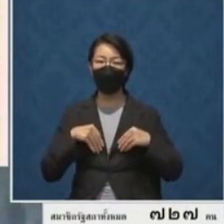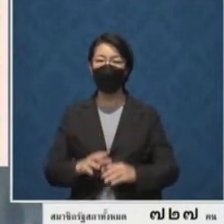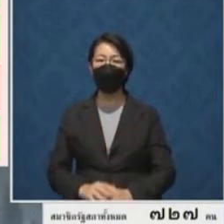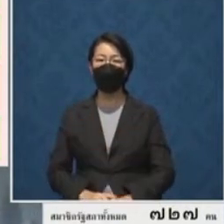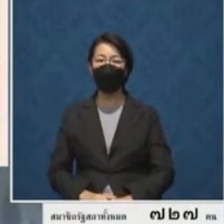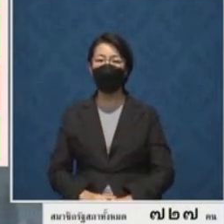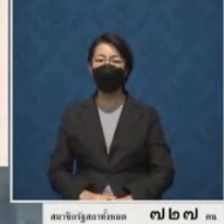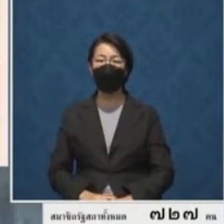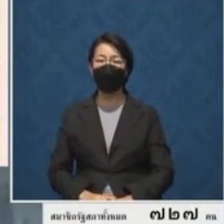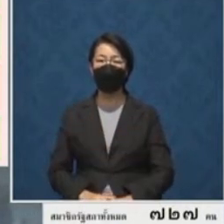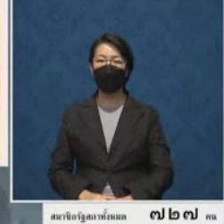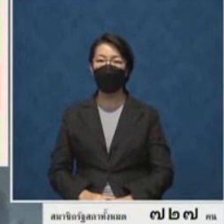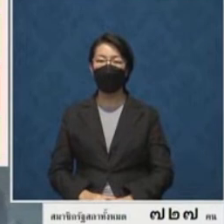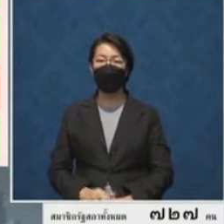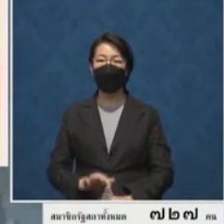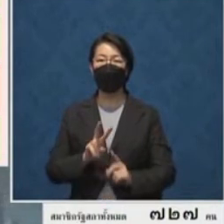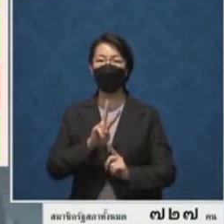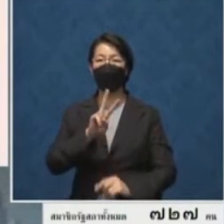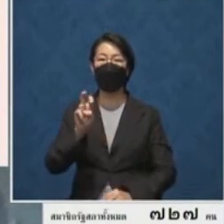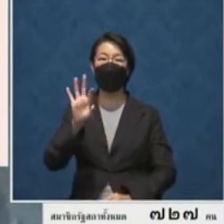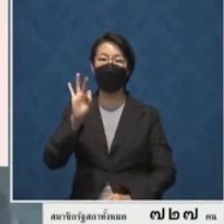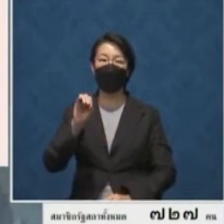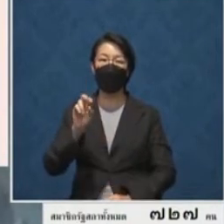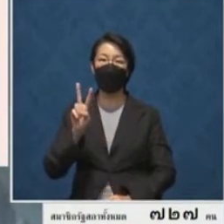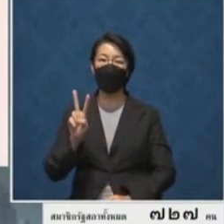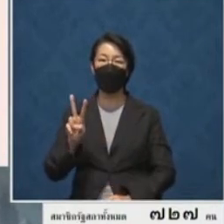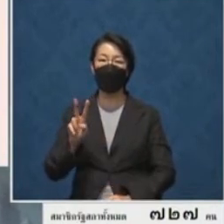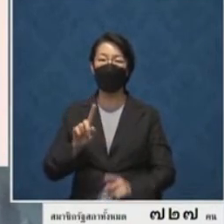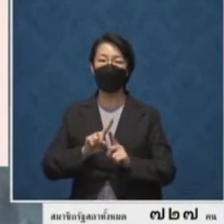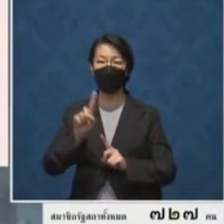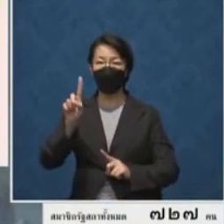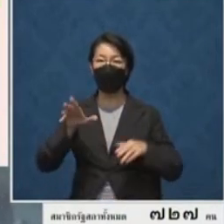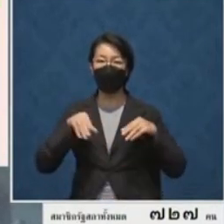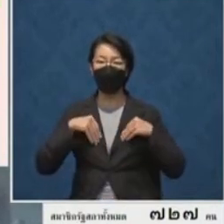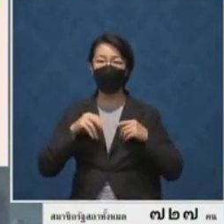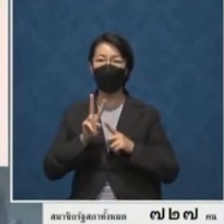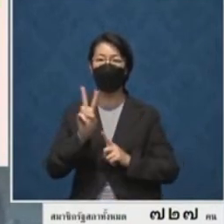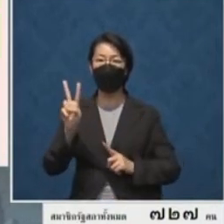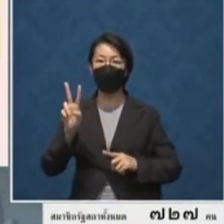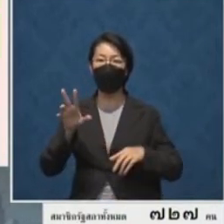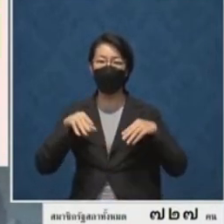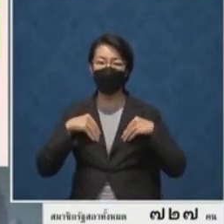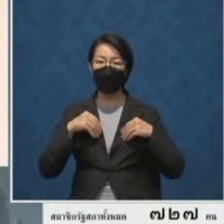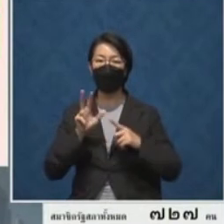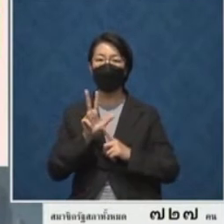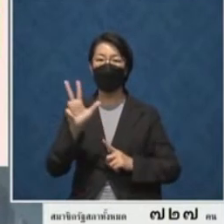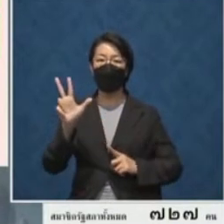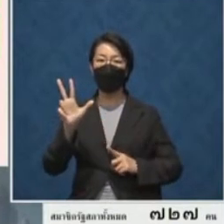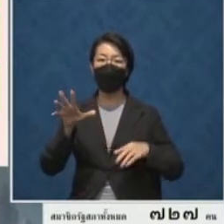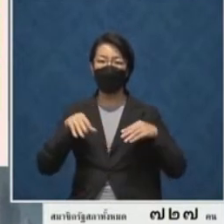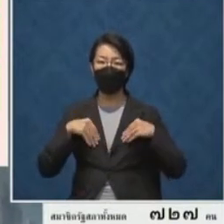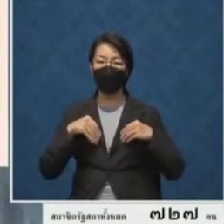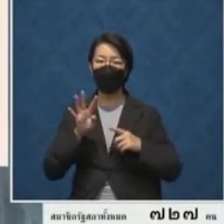292นายประภูศักดิ์จินตเวท 1รับหลักการ2รับหลักการ3รับหลักการ4รับหลัก